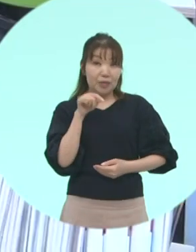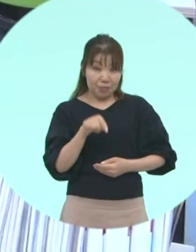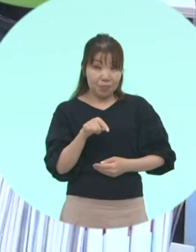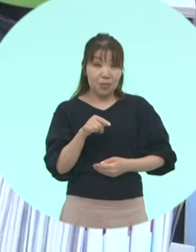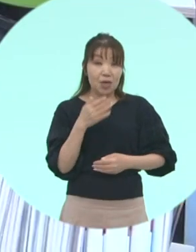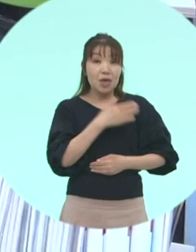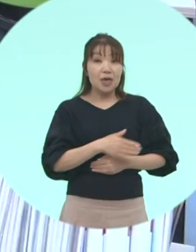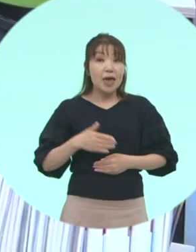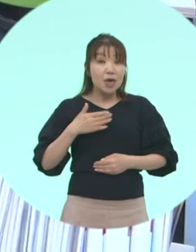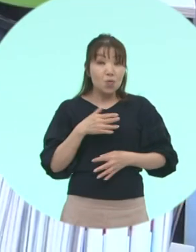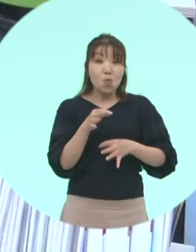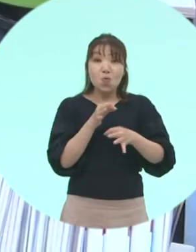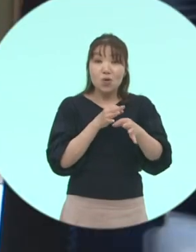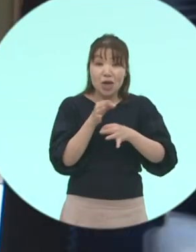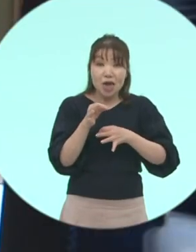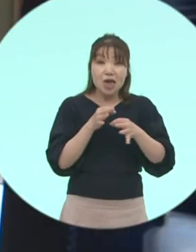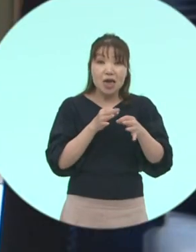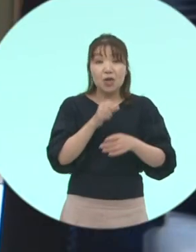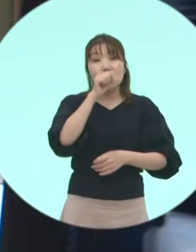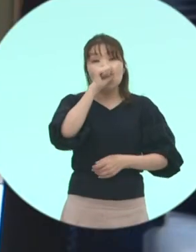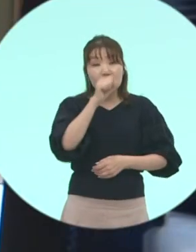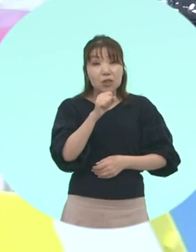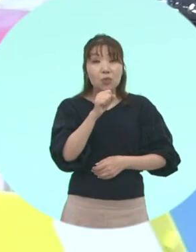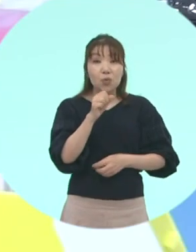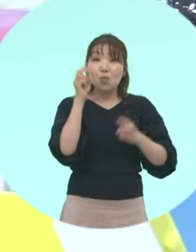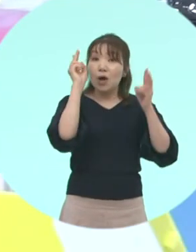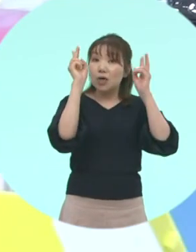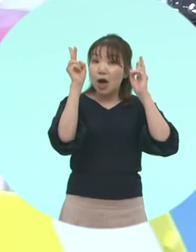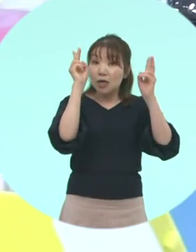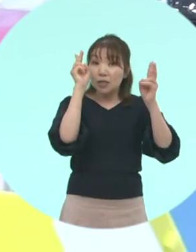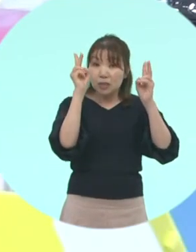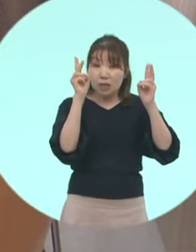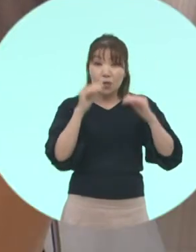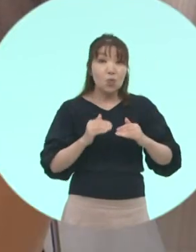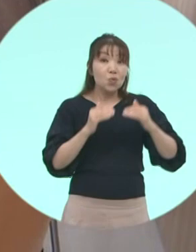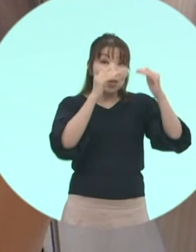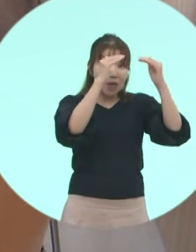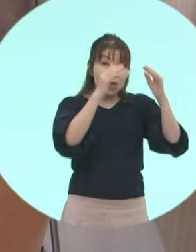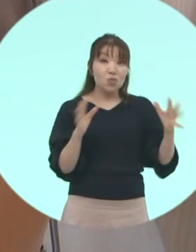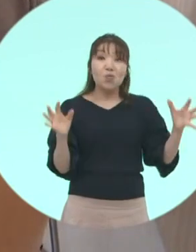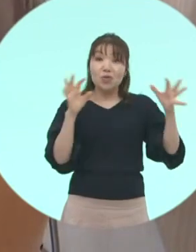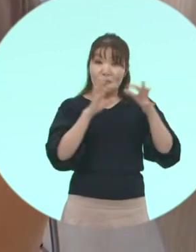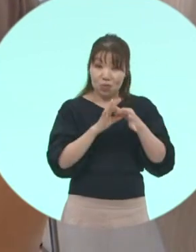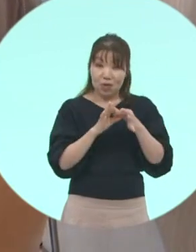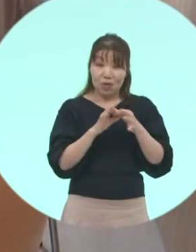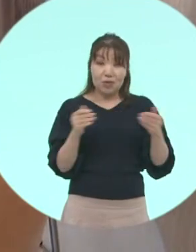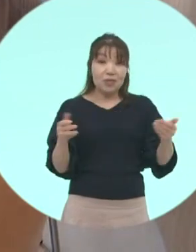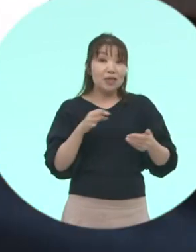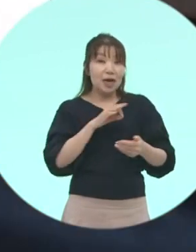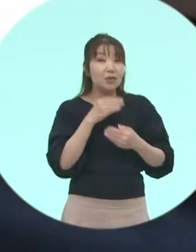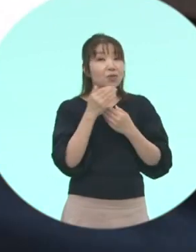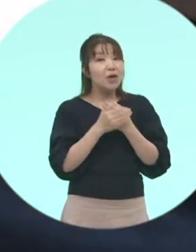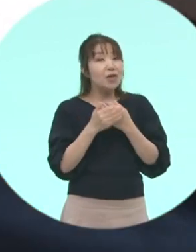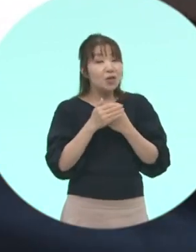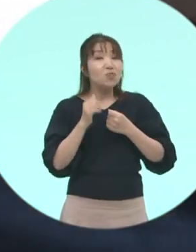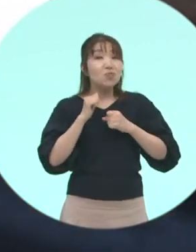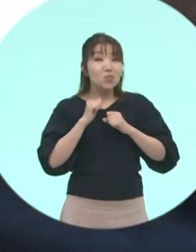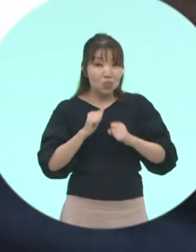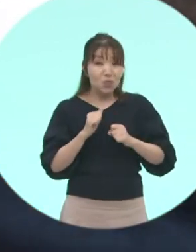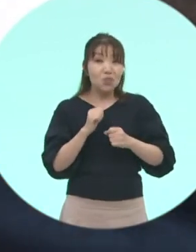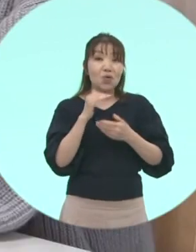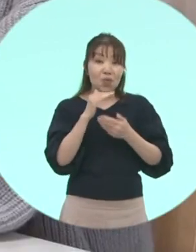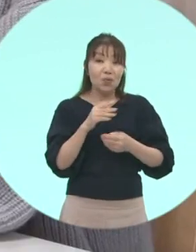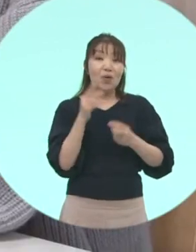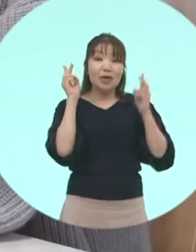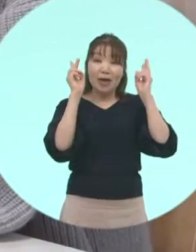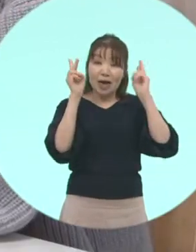健康経営のメリットっていうのは会社もそれで成長していけますので、社員を大切にすることが